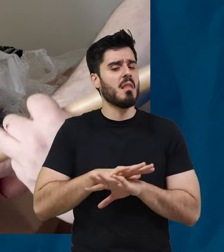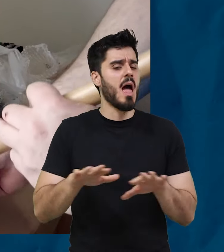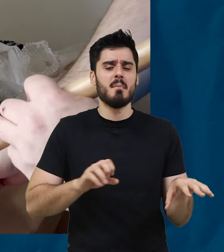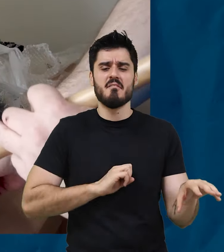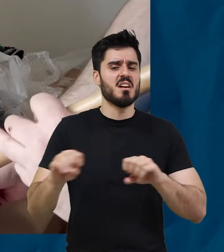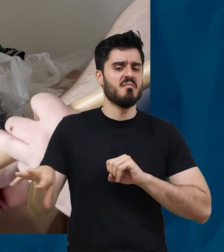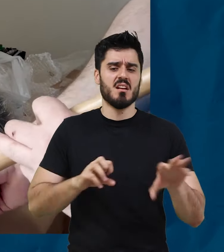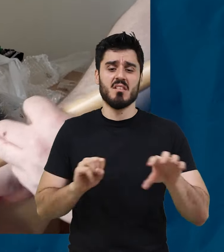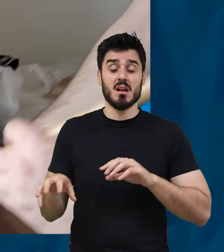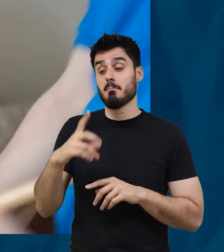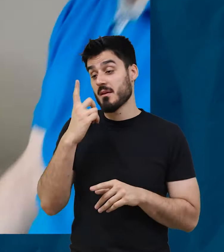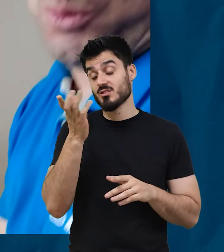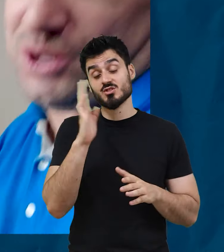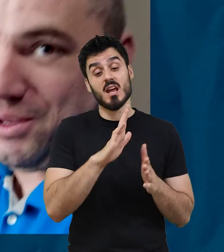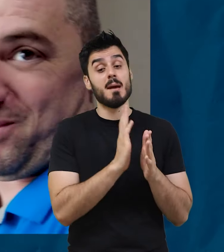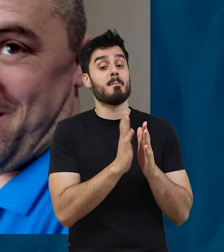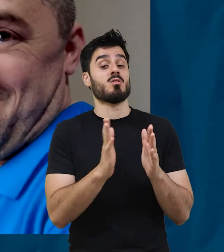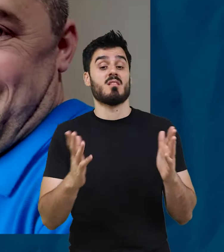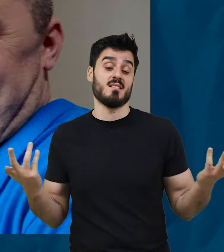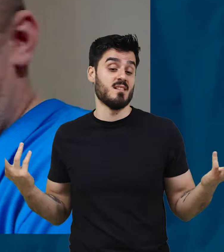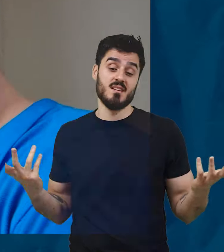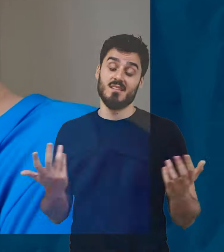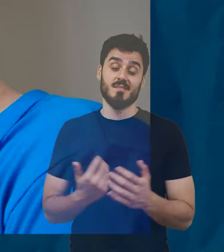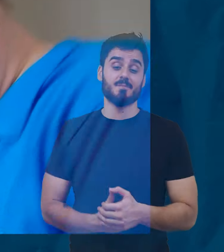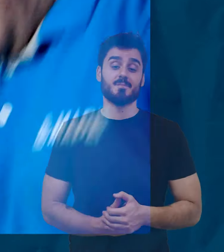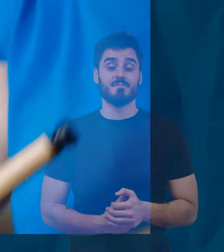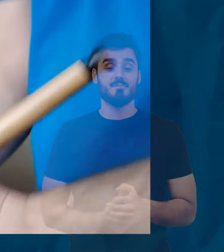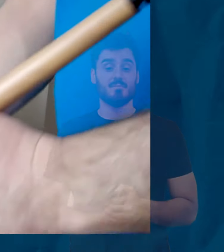няма да е разхвърлено. Даже ако искаш, първо ще подредиме.